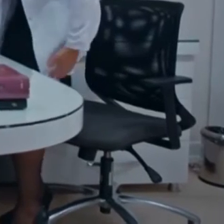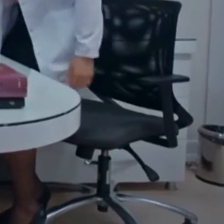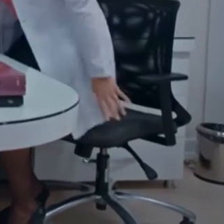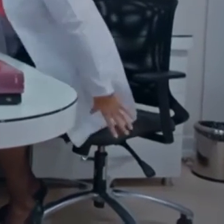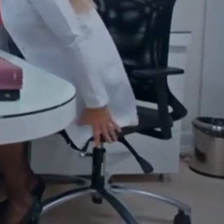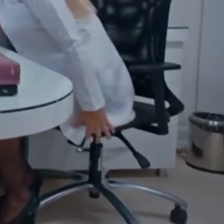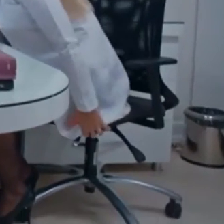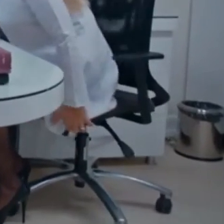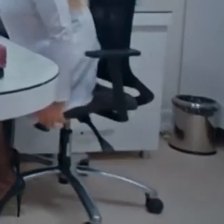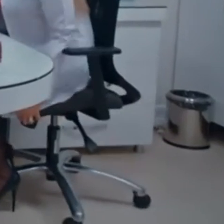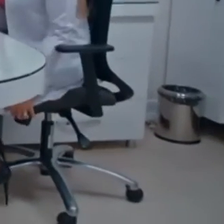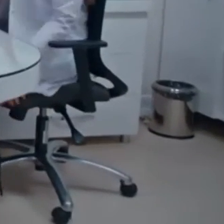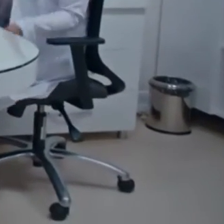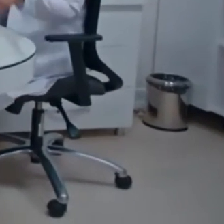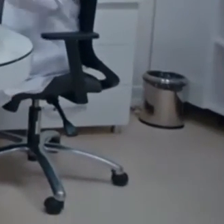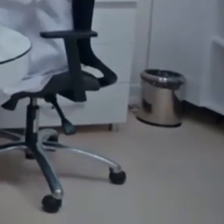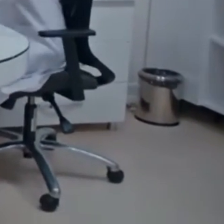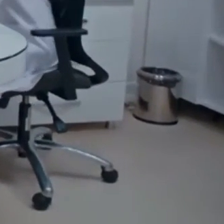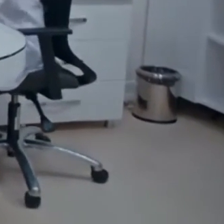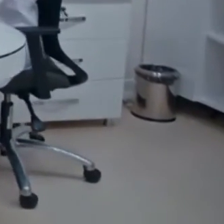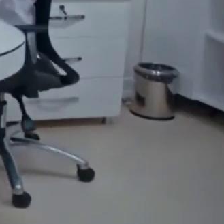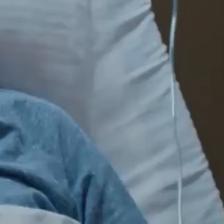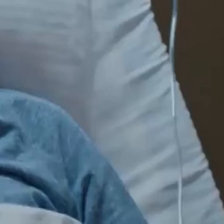üzerinde beyaz bir önlük.